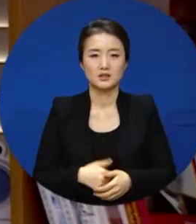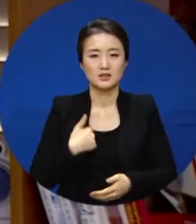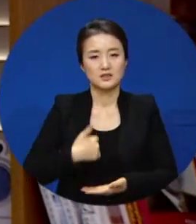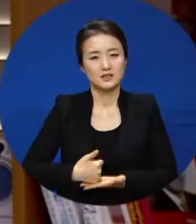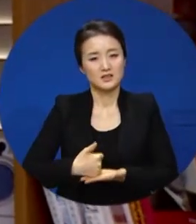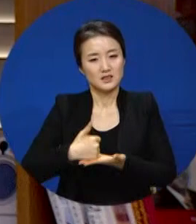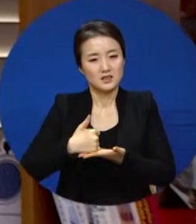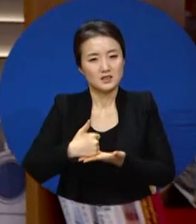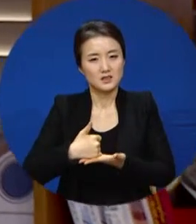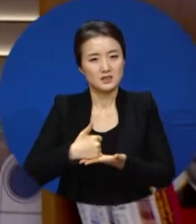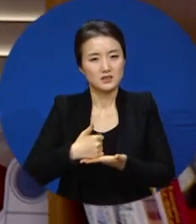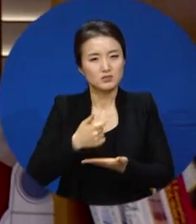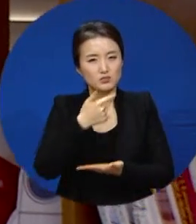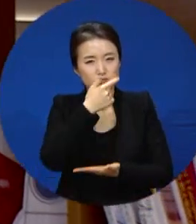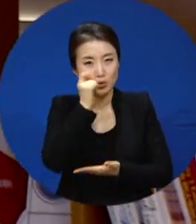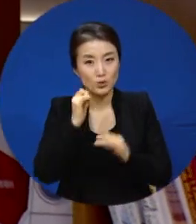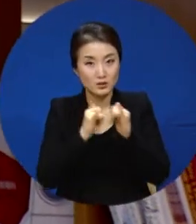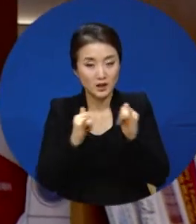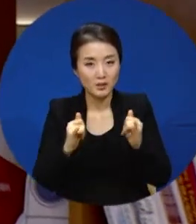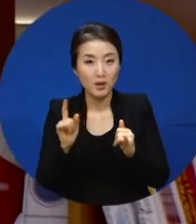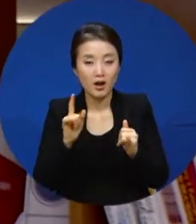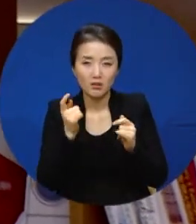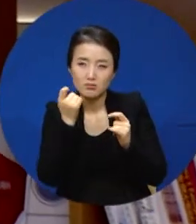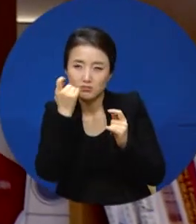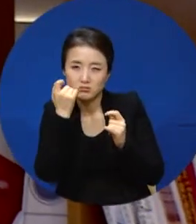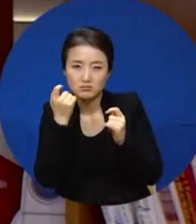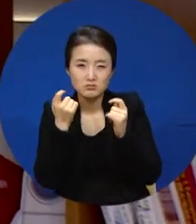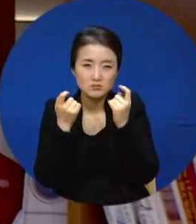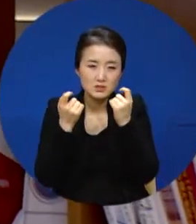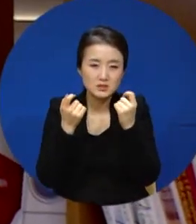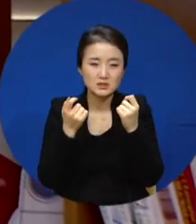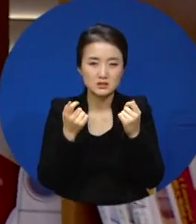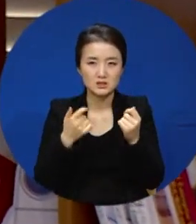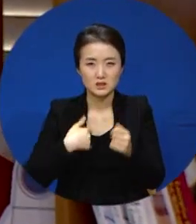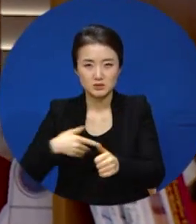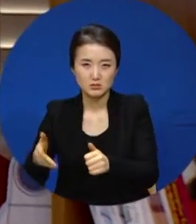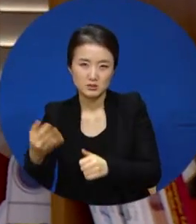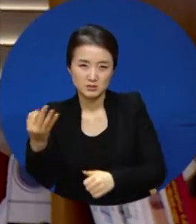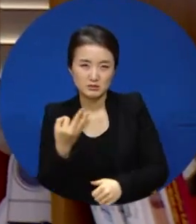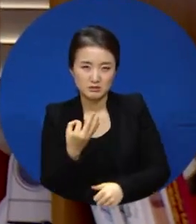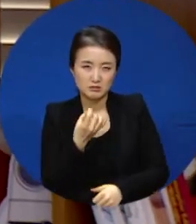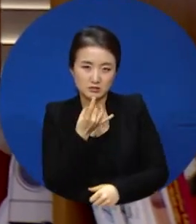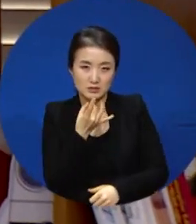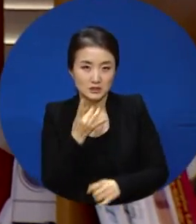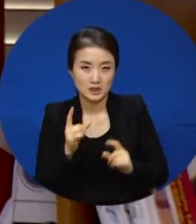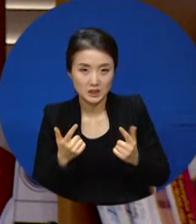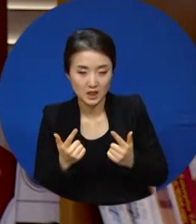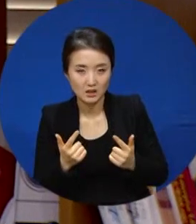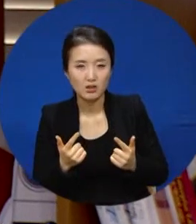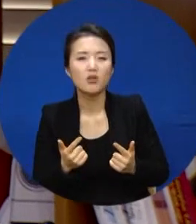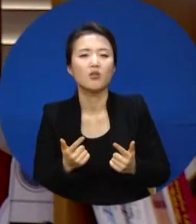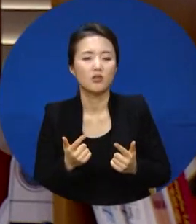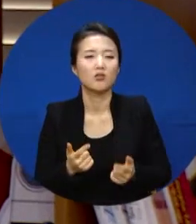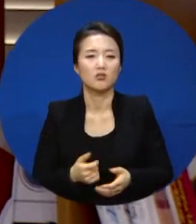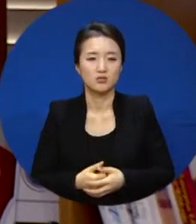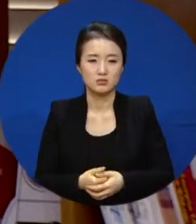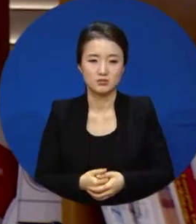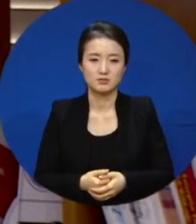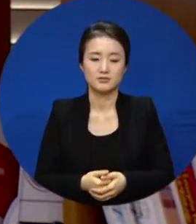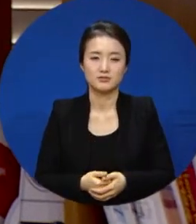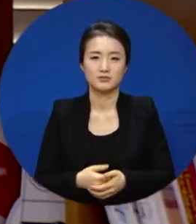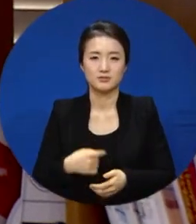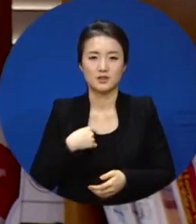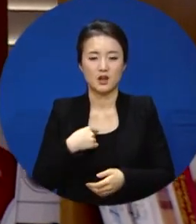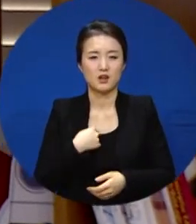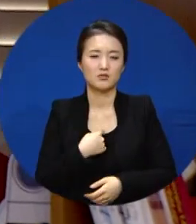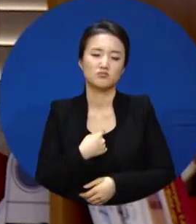10대가 이렇게 하면 제가 는 어떻게 볼까 내가 부탁한 우습게 보지 않을까 이런 경우 되요 그리고요 자신 스스로를